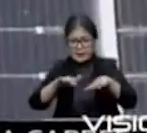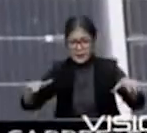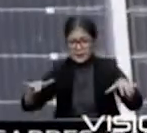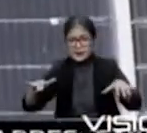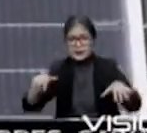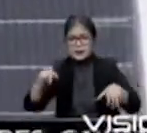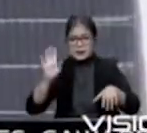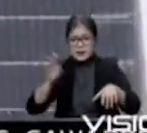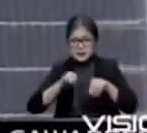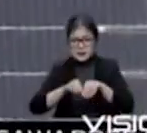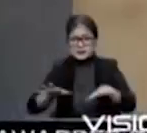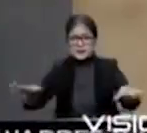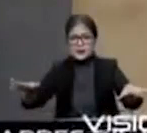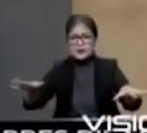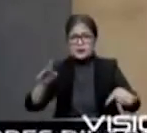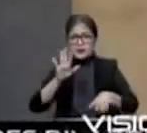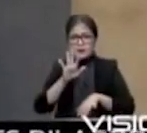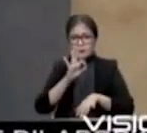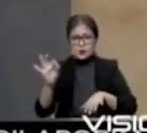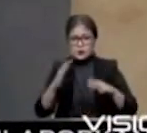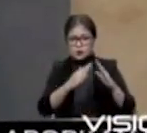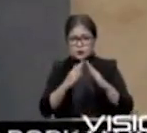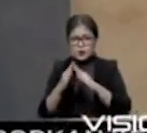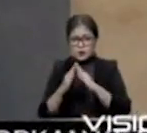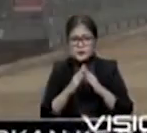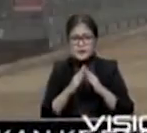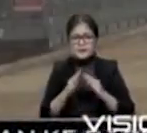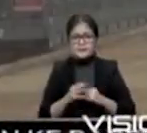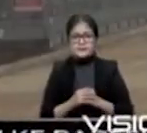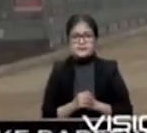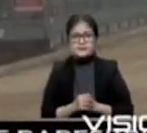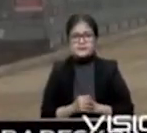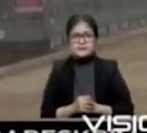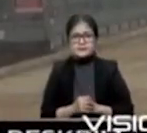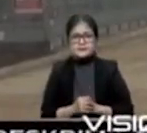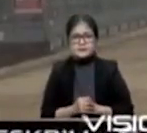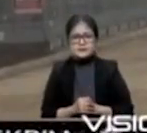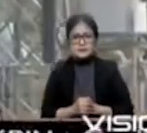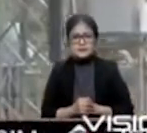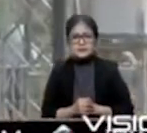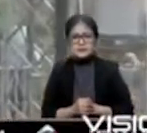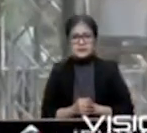disalurkan ke lebih dari 50.000 rumah dari Purwakarta Jawa Barat irwans melaporkan